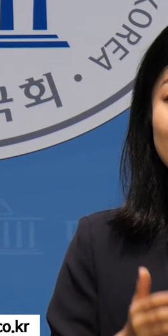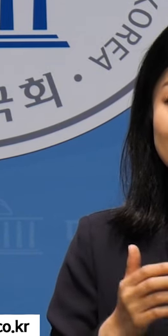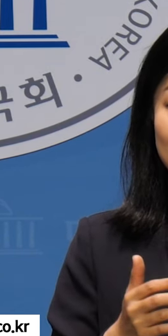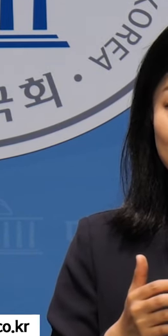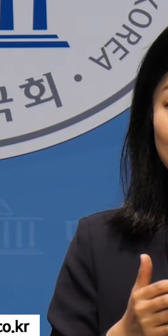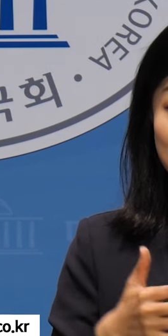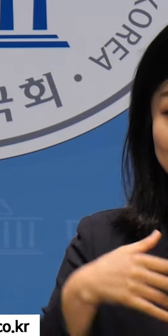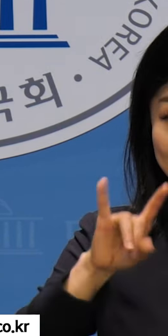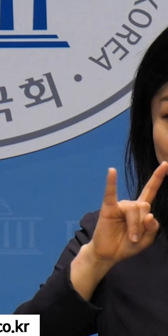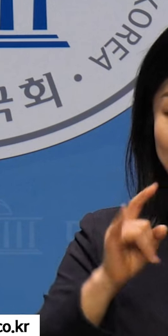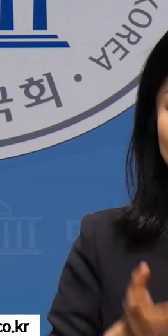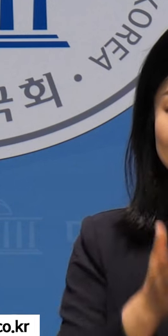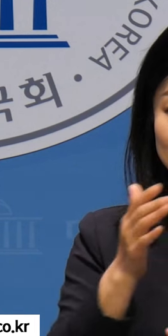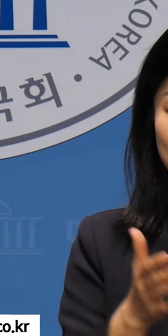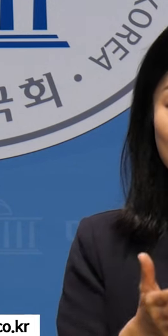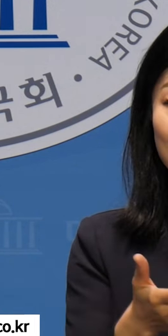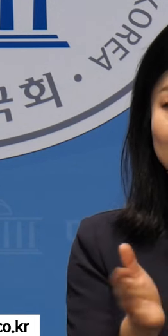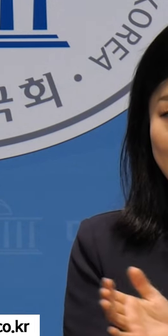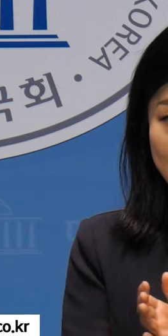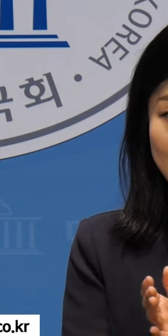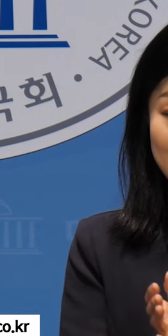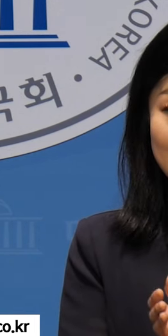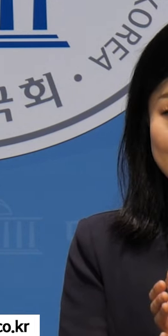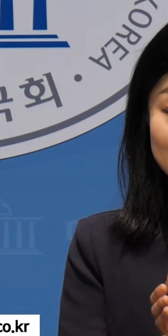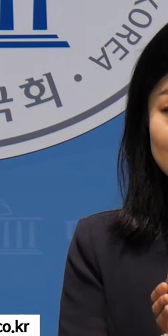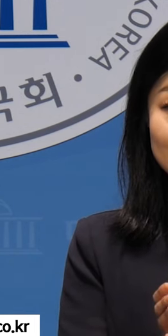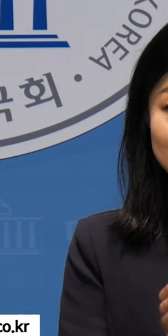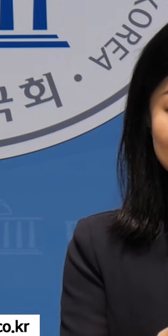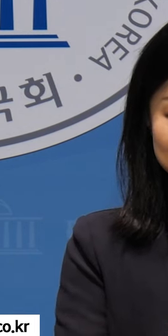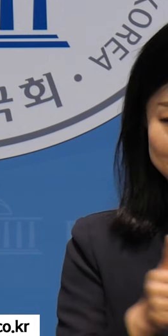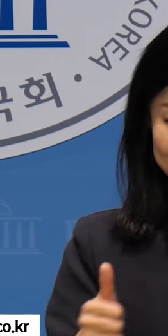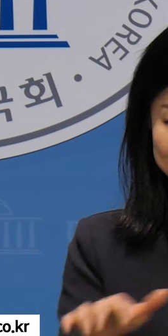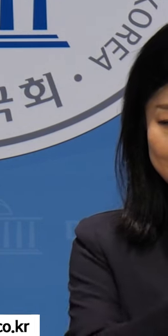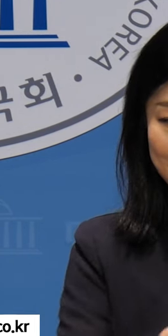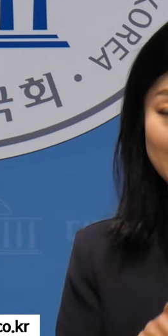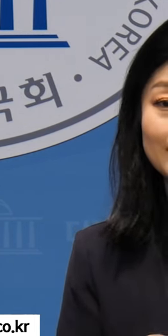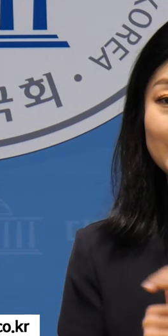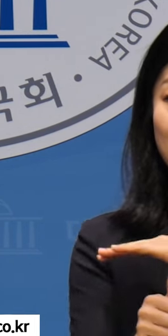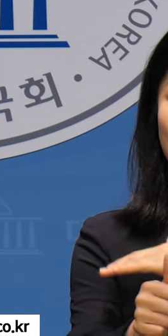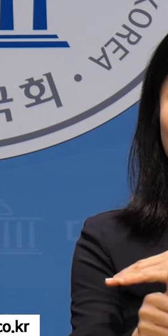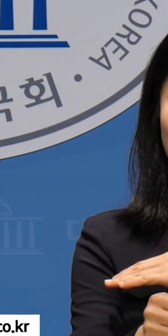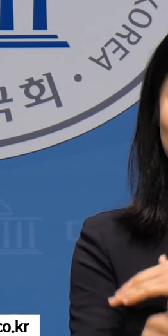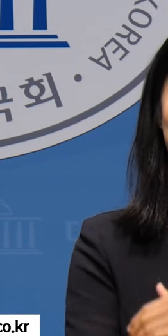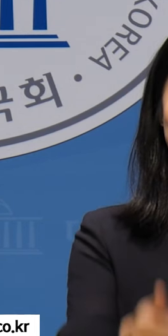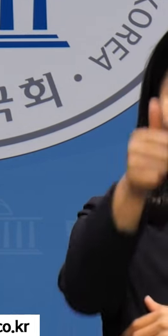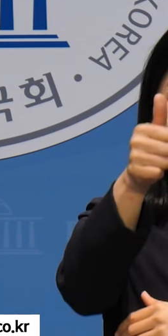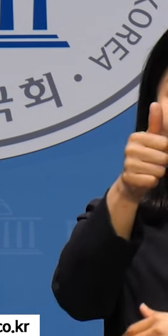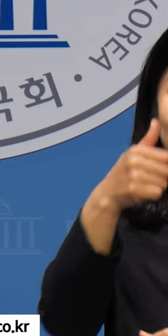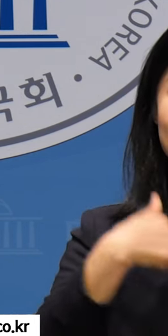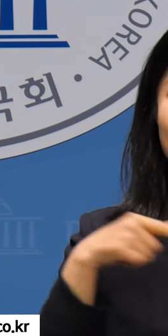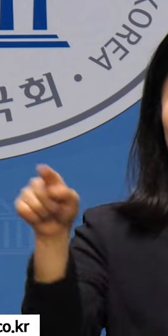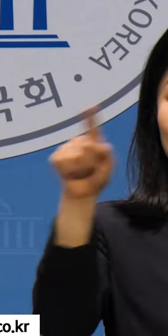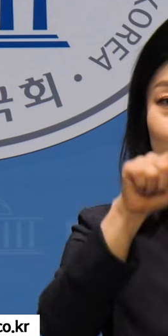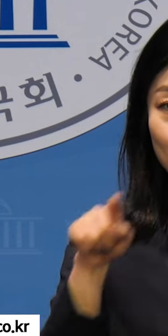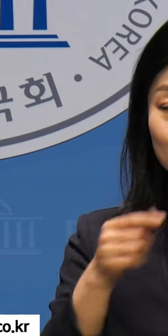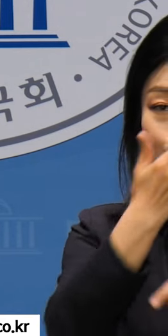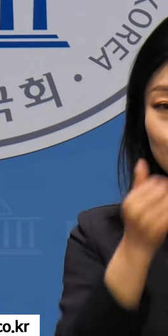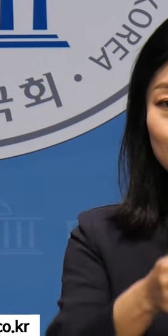17개 시도당 청년위원장들의 대표로 이번 전국 청년위원장 선거에 도전하게 되었습니다.